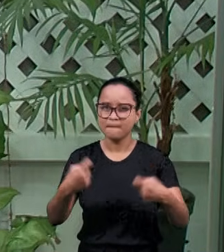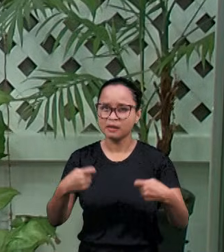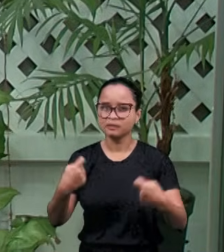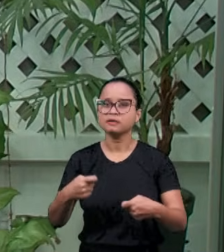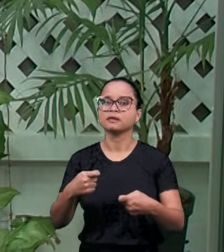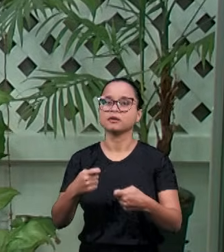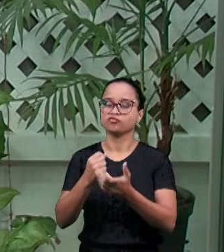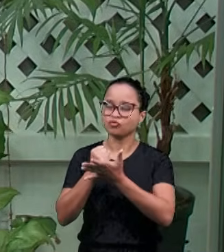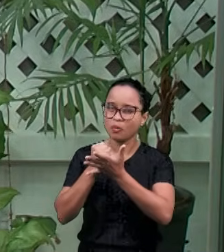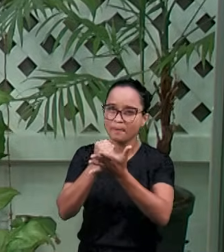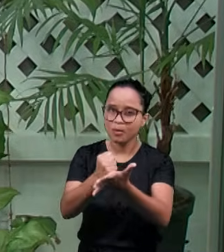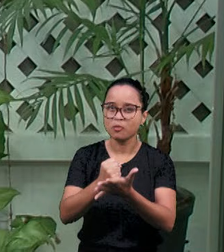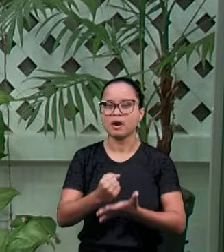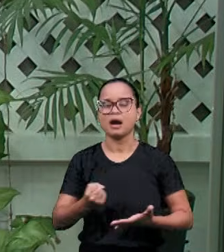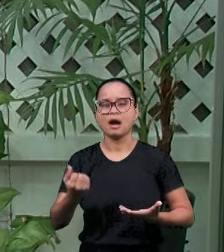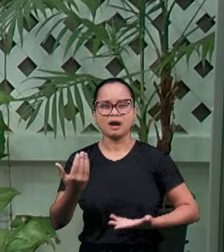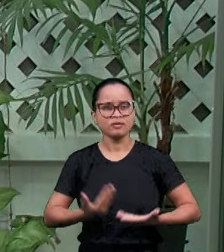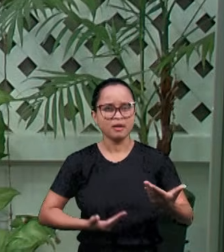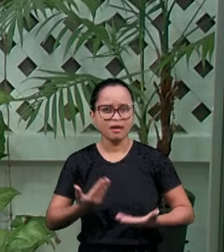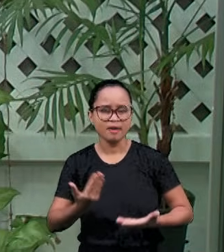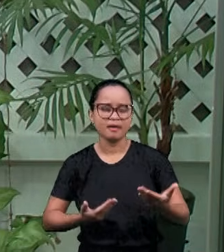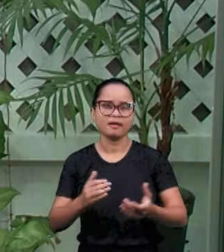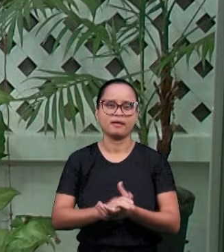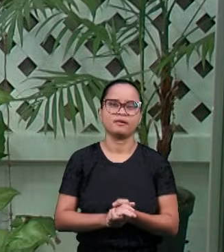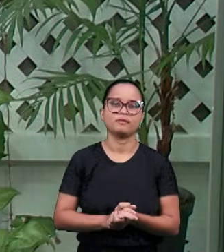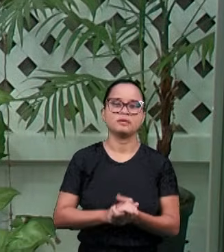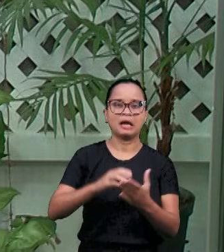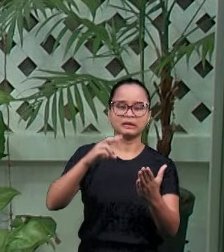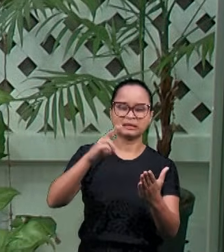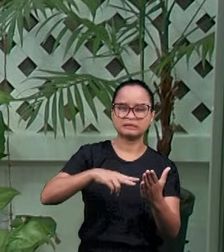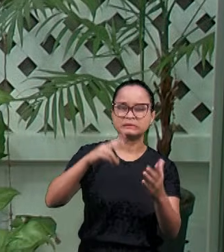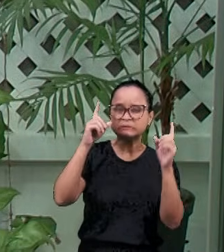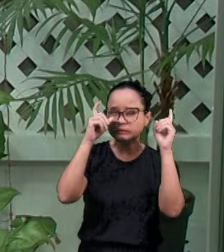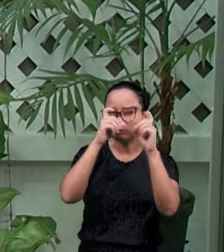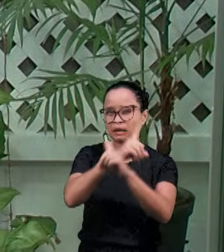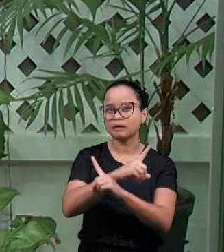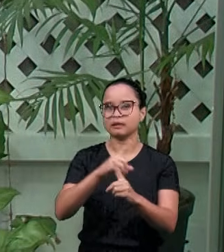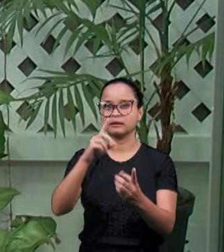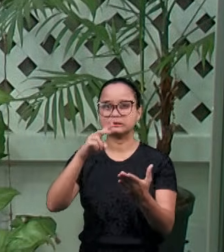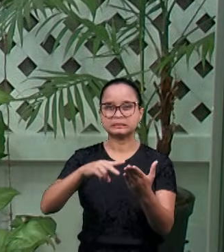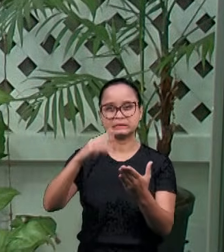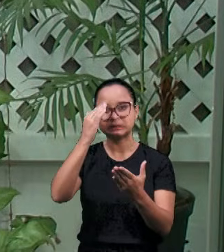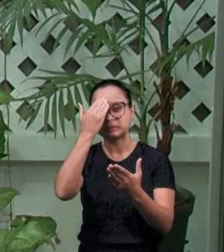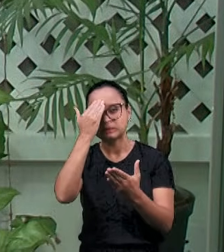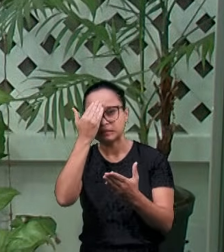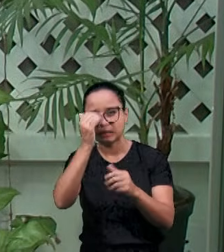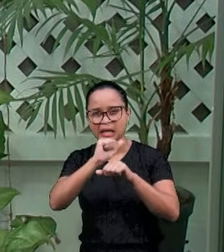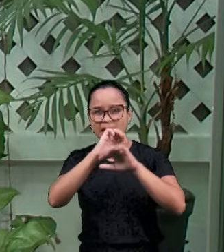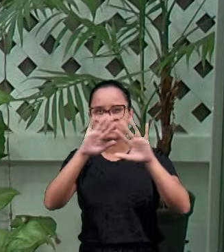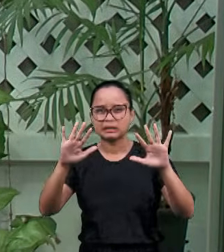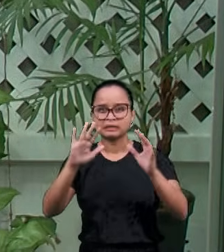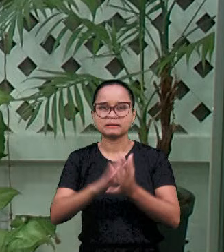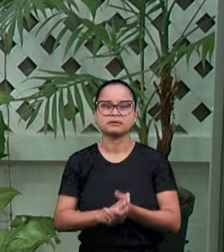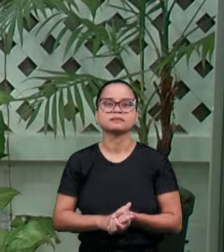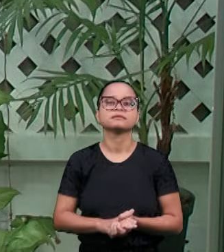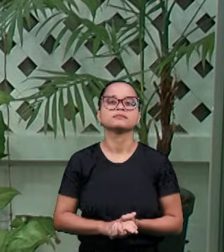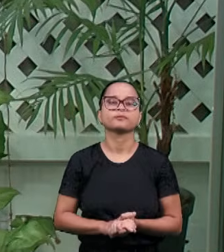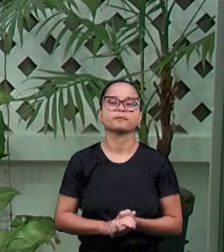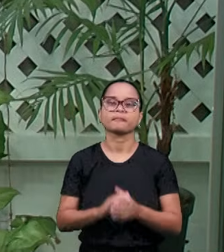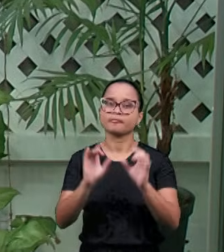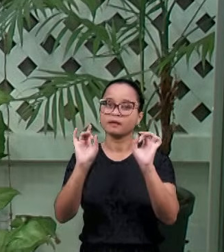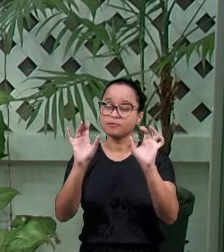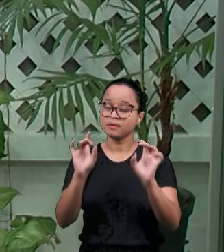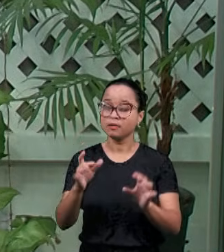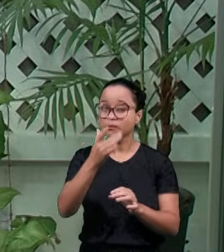aux frères qui ont moins de conditions de lire, de comprendre, spécialement les